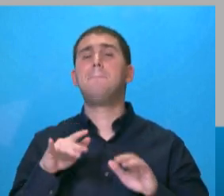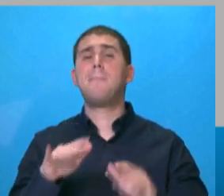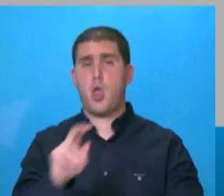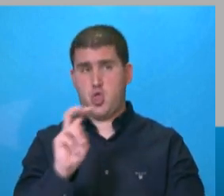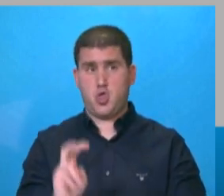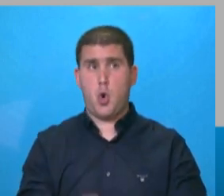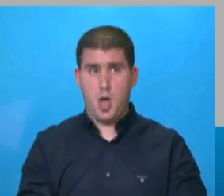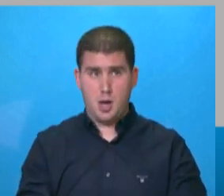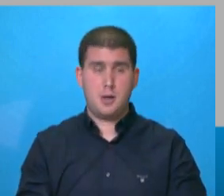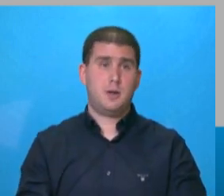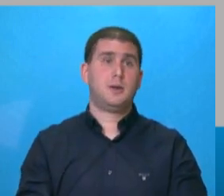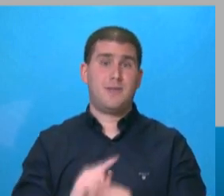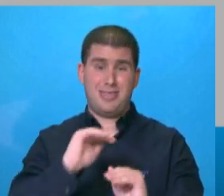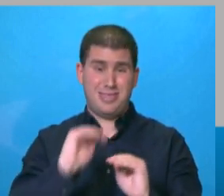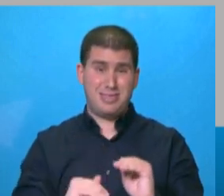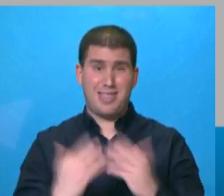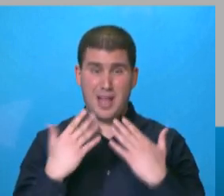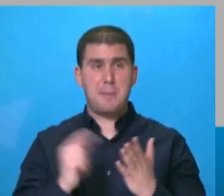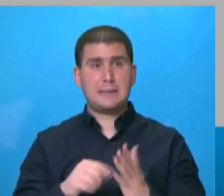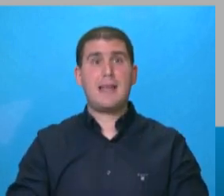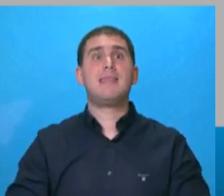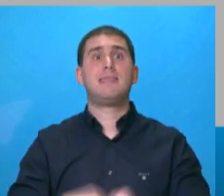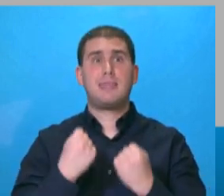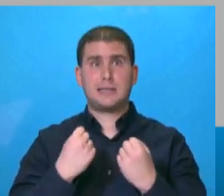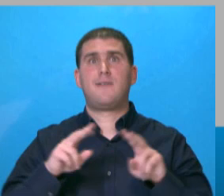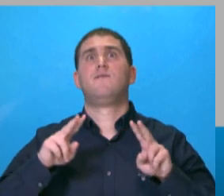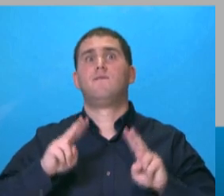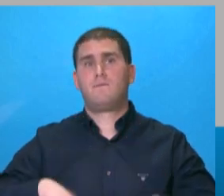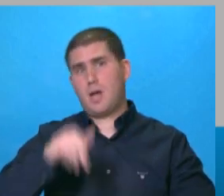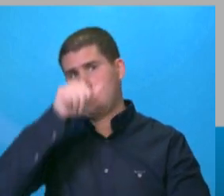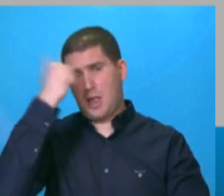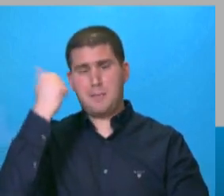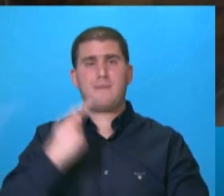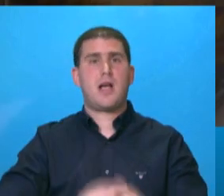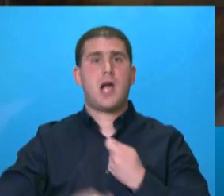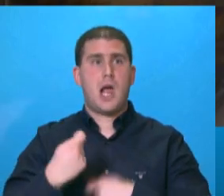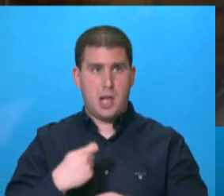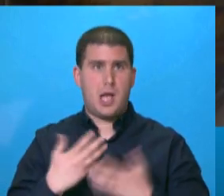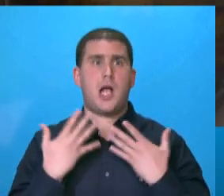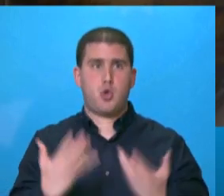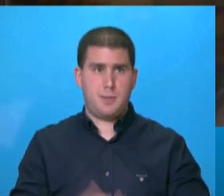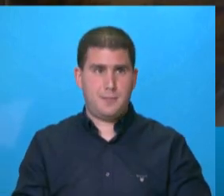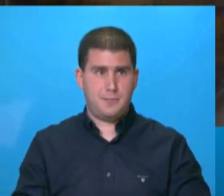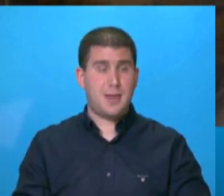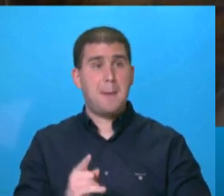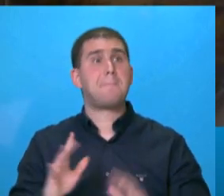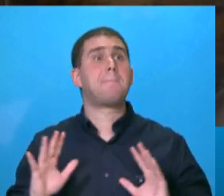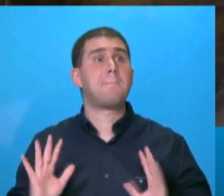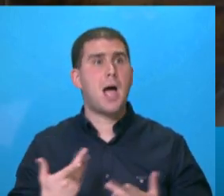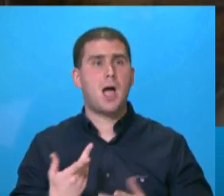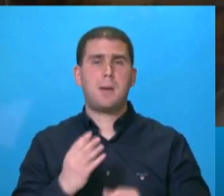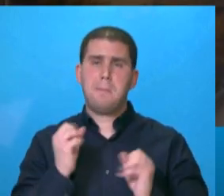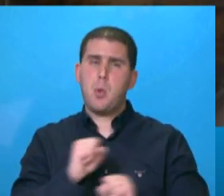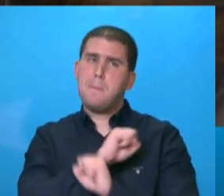לפי תת הדגם, ולכן הנזק התדמיתי והכלכלי לבואינג עצומים. הם מהר מאוד יצאו עם